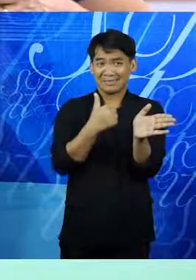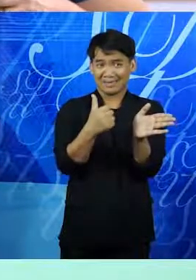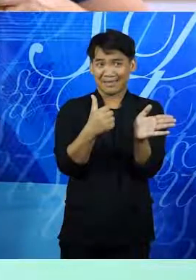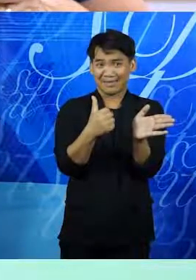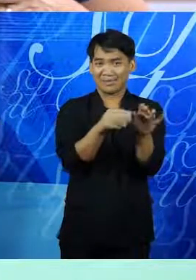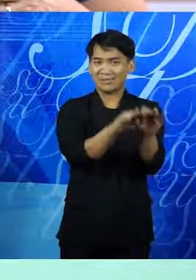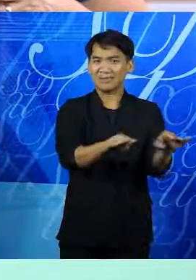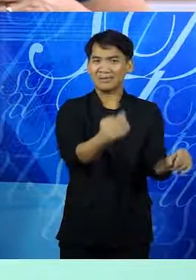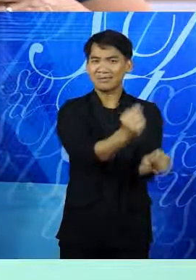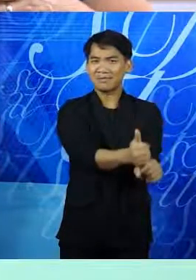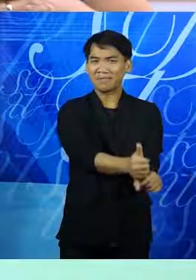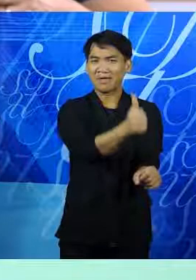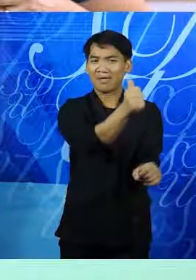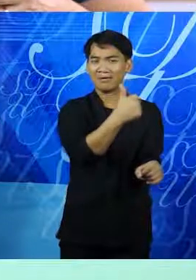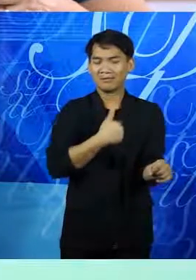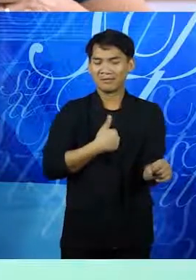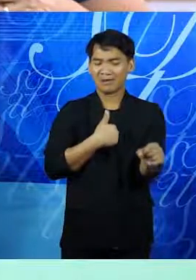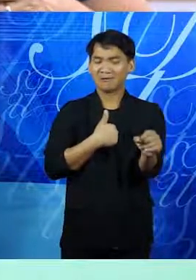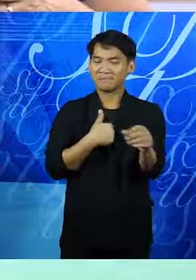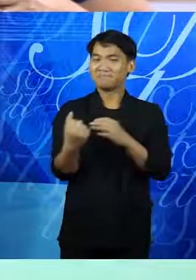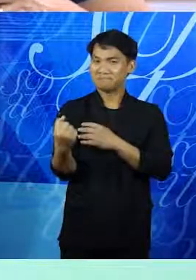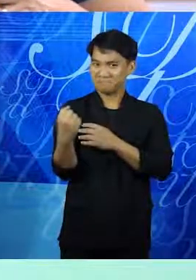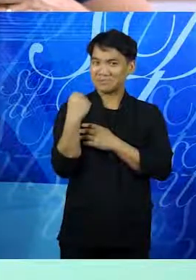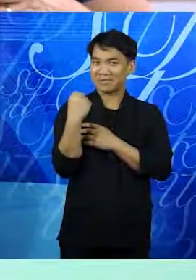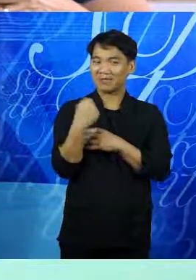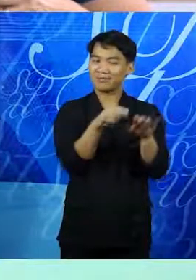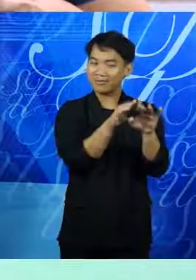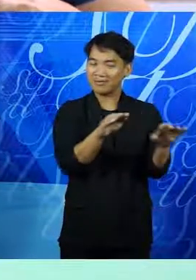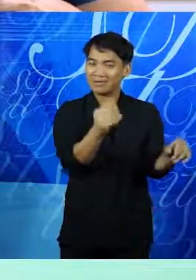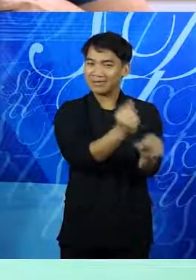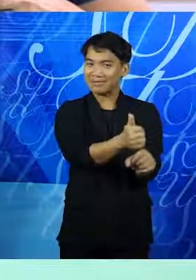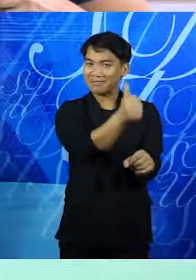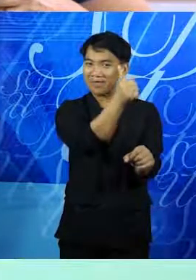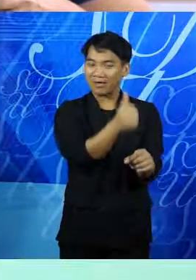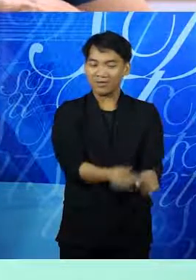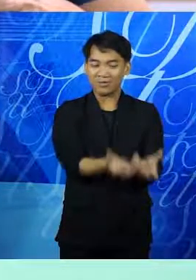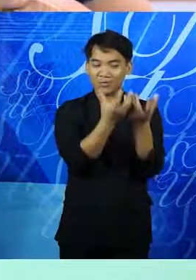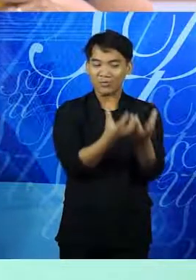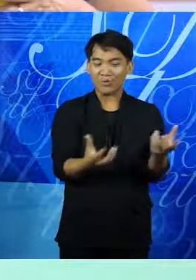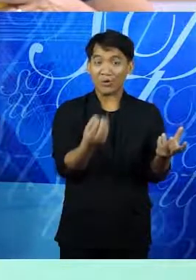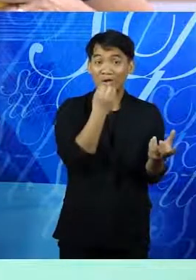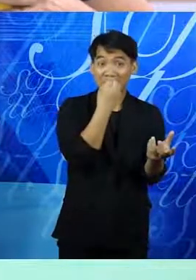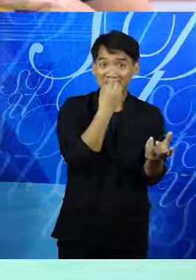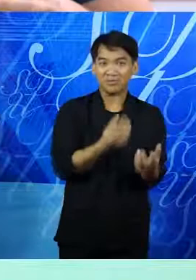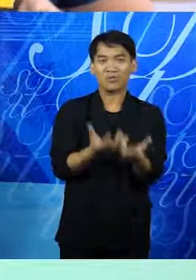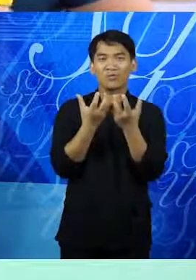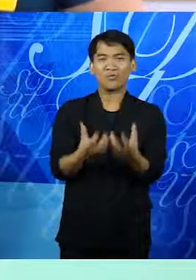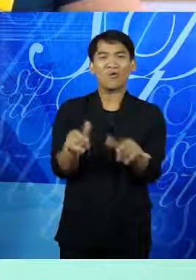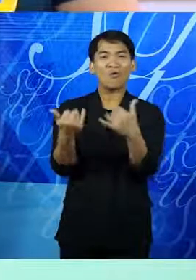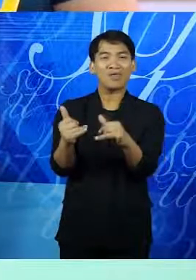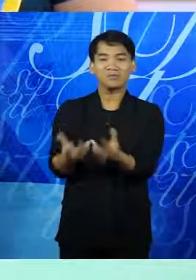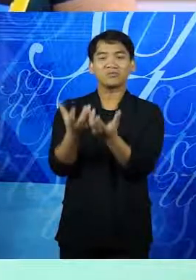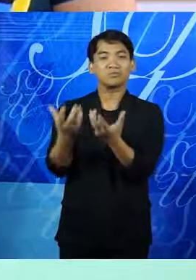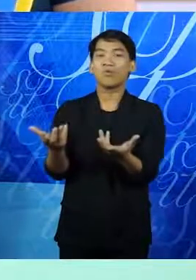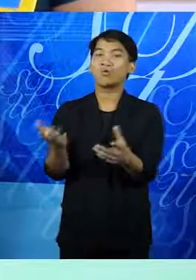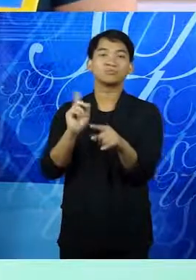มื่อเด็กทำได้แล้วเนี่ยนะคะแล้วเรามั่นใจว่า2อย่างเนี้ยไม่ว่าจะเป็นของกินของเล่นนะคะของใช้อื่นๆเนี่ยนะ